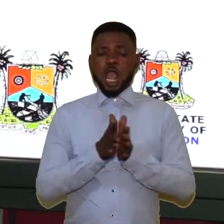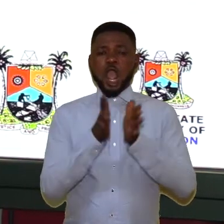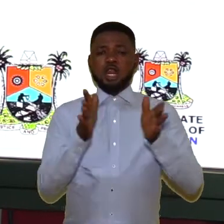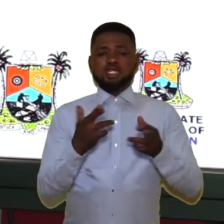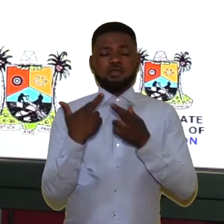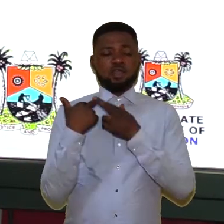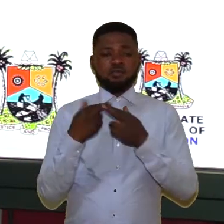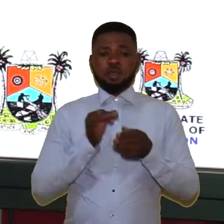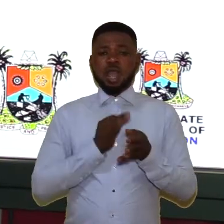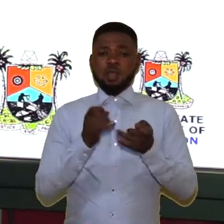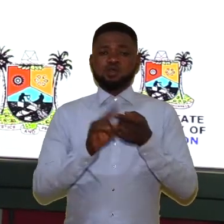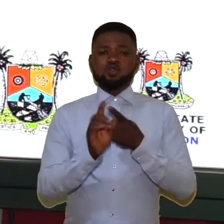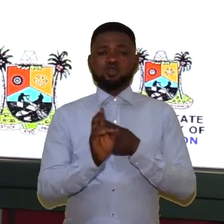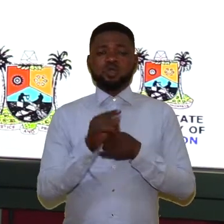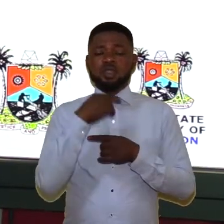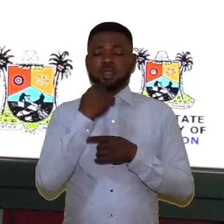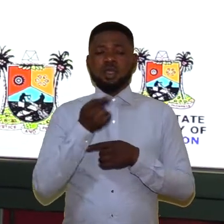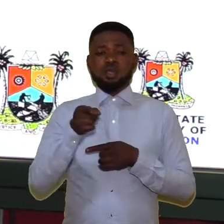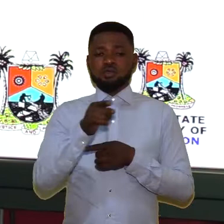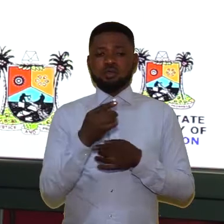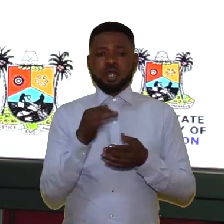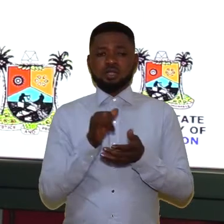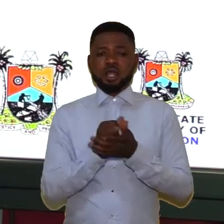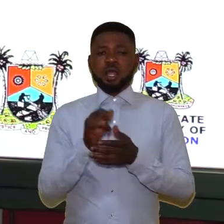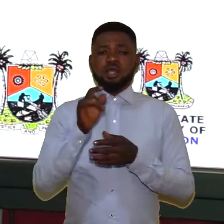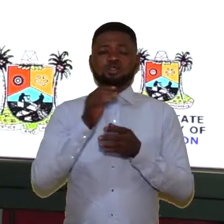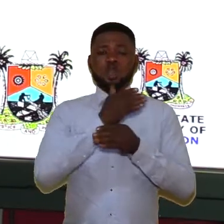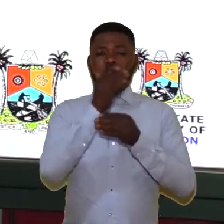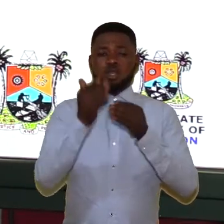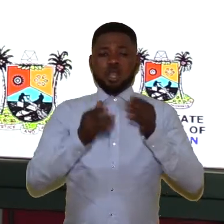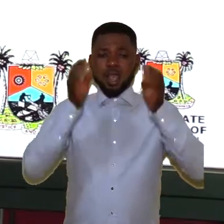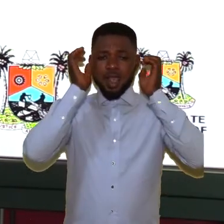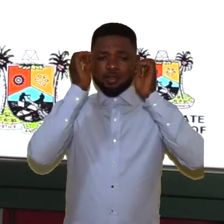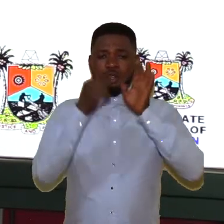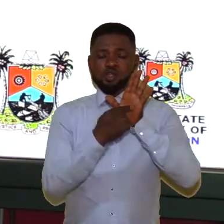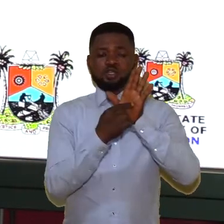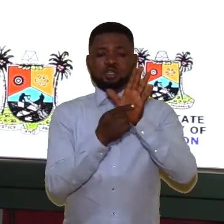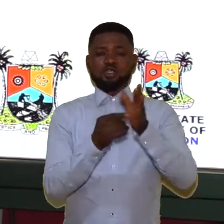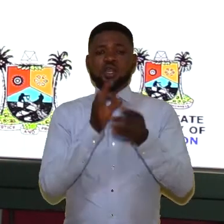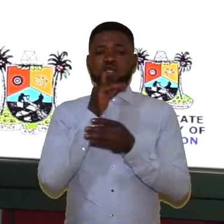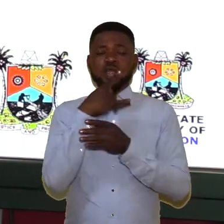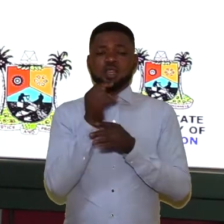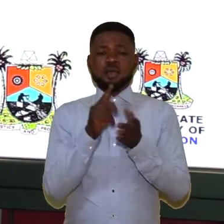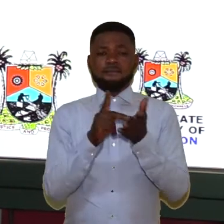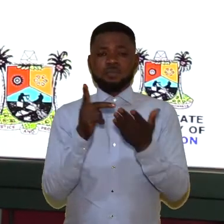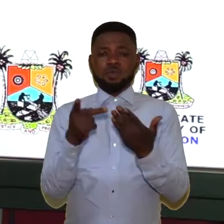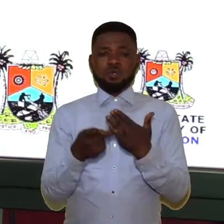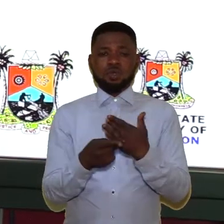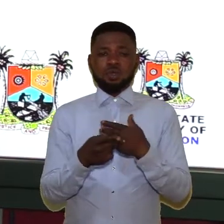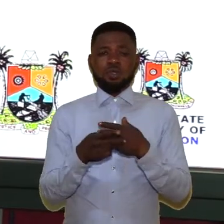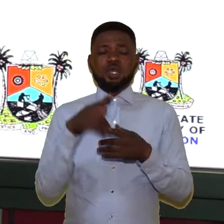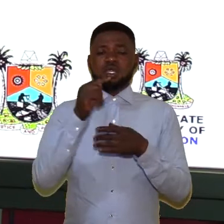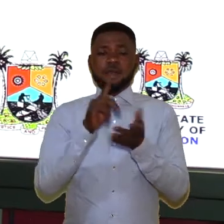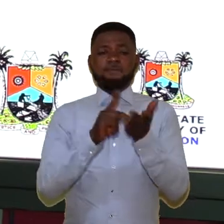Ẹ̀yin èèyàn wa, mo wá fi àsìkò yìí sọ fún yín wípé Total Education Show ni ètò